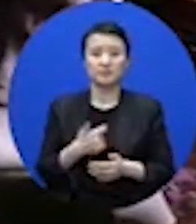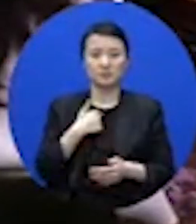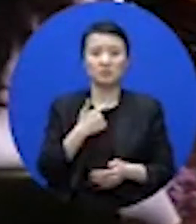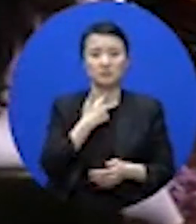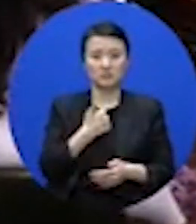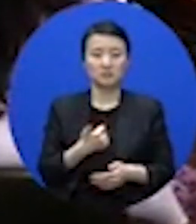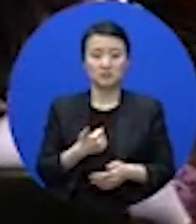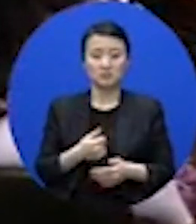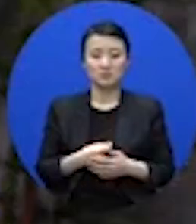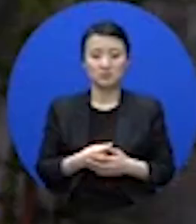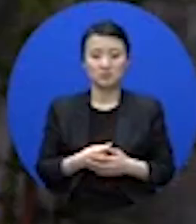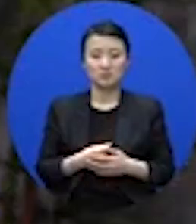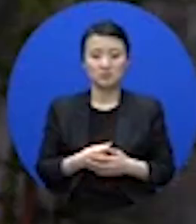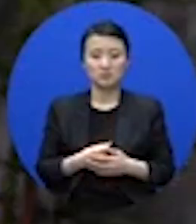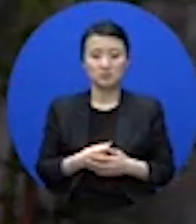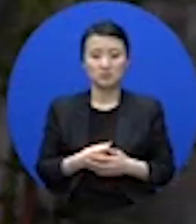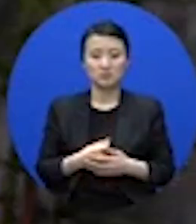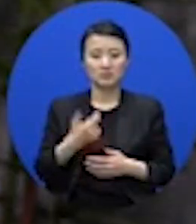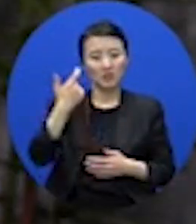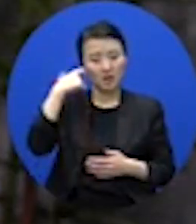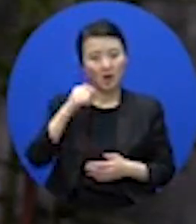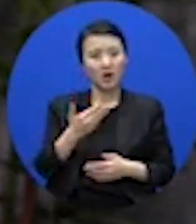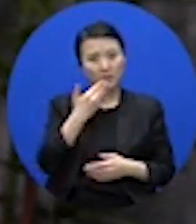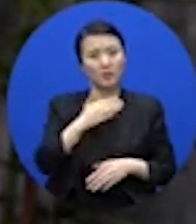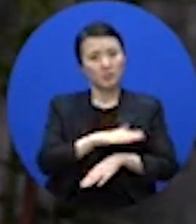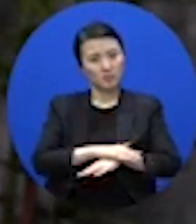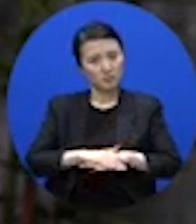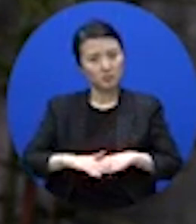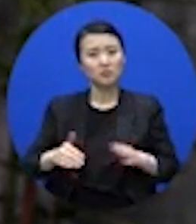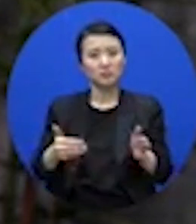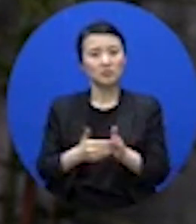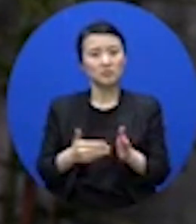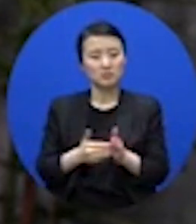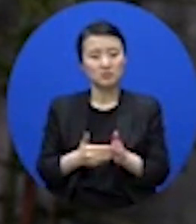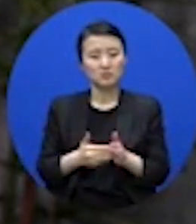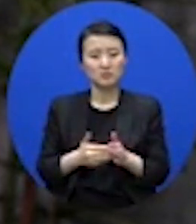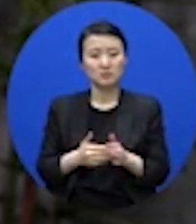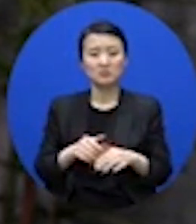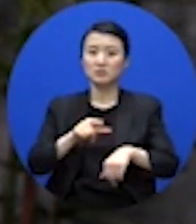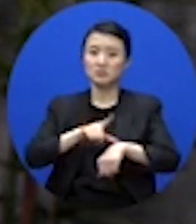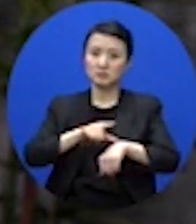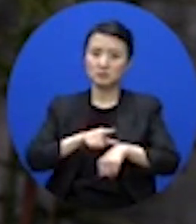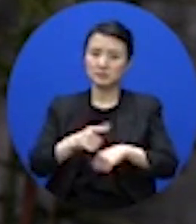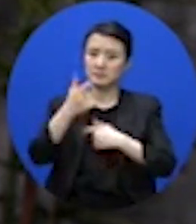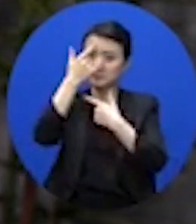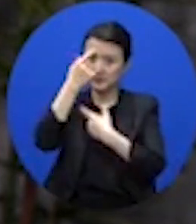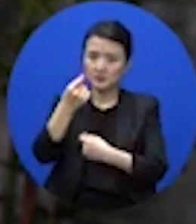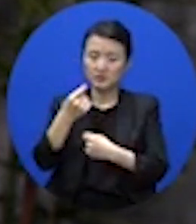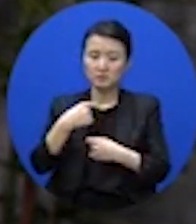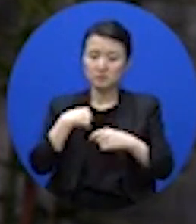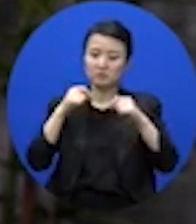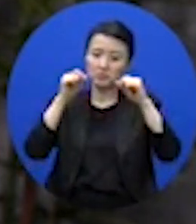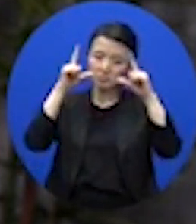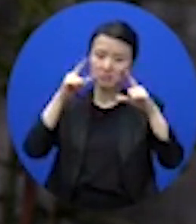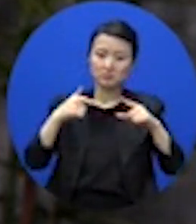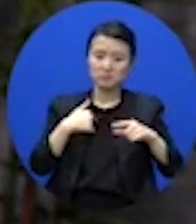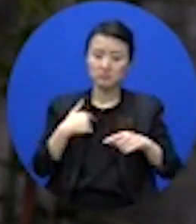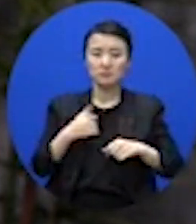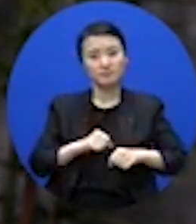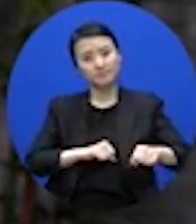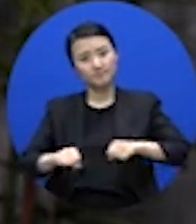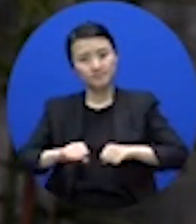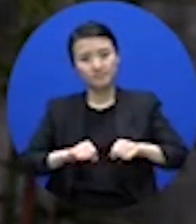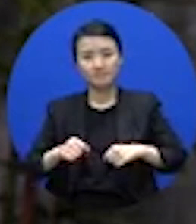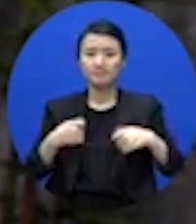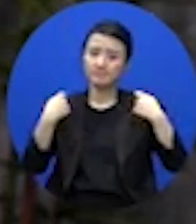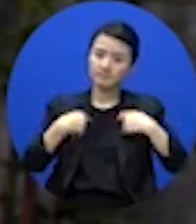있어요. 아침에 밥 잘 먹고 시간 돼서 일어나서 일상적으로